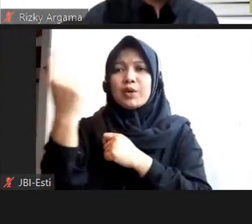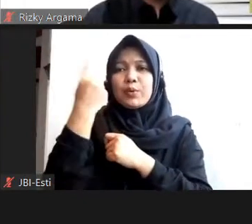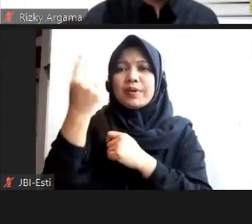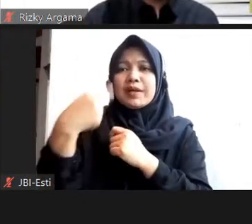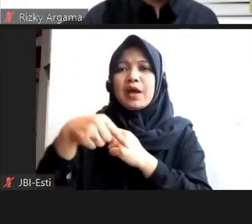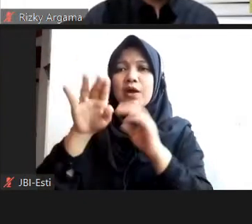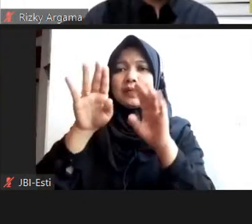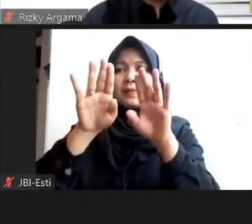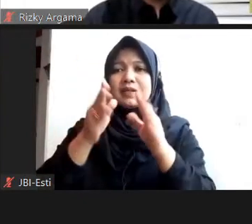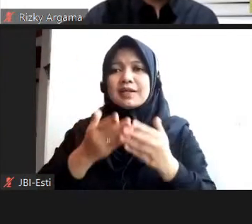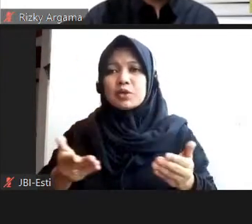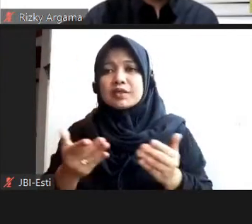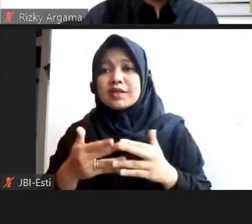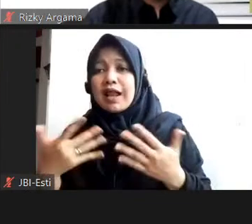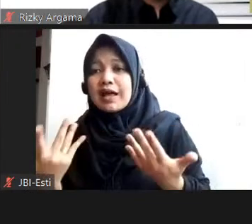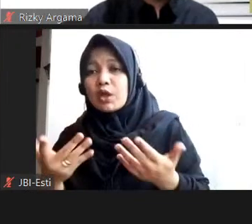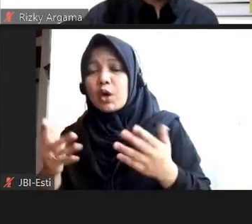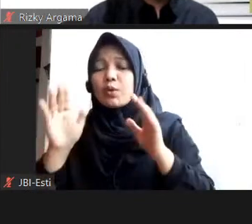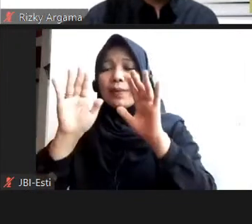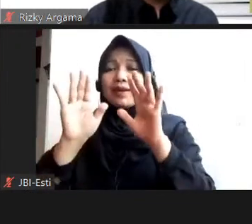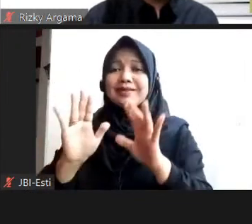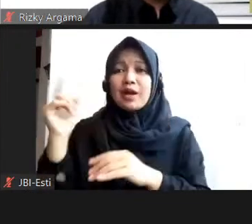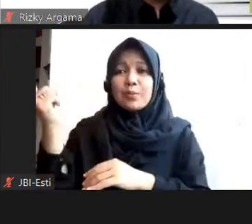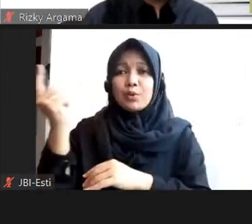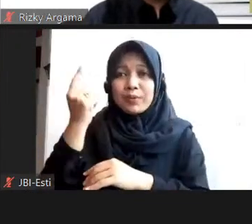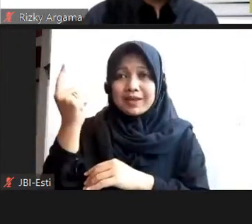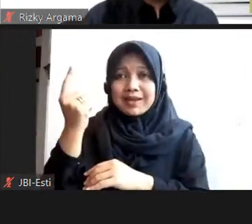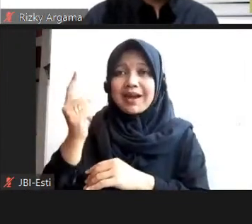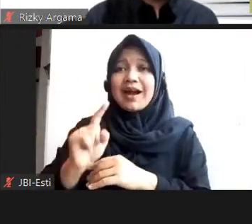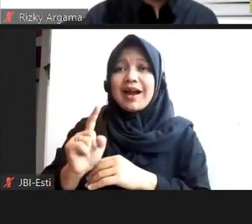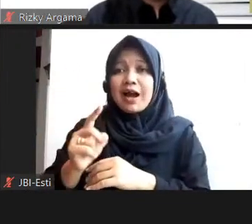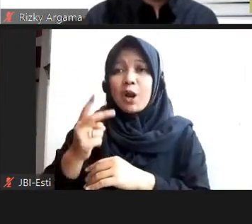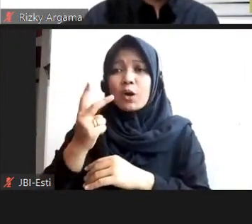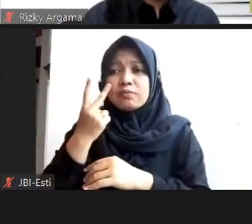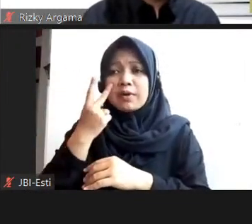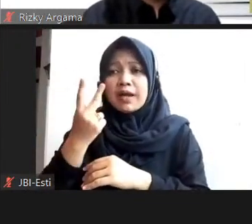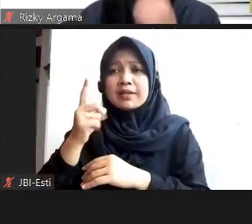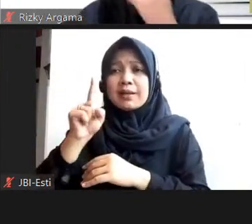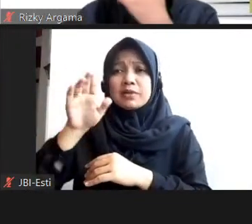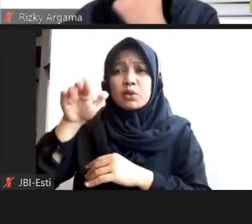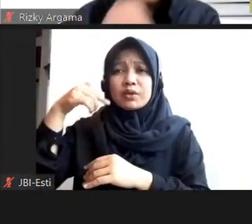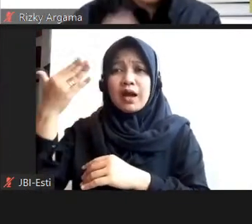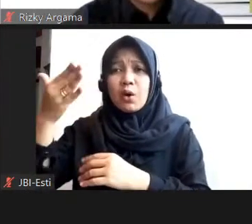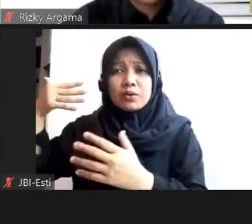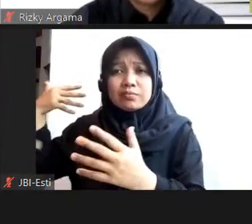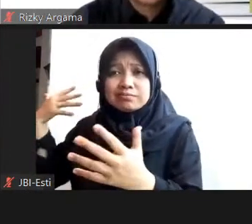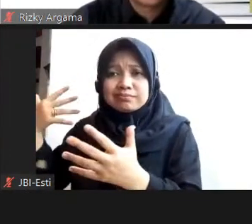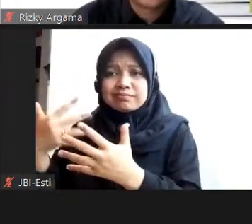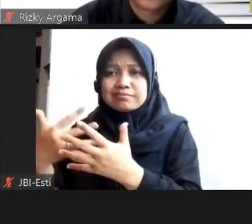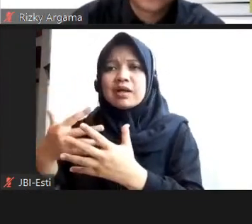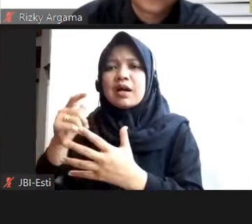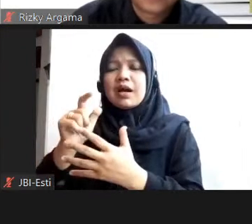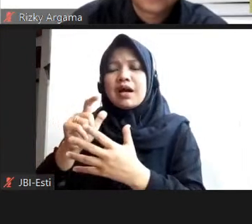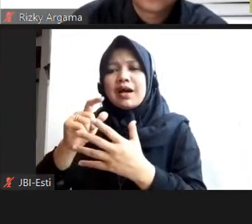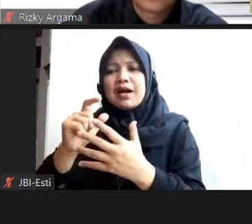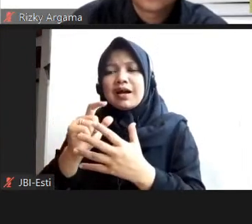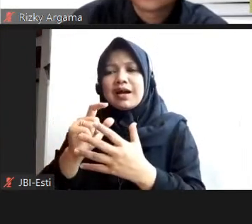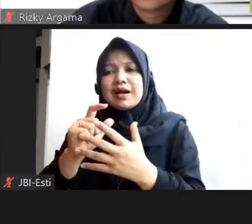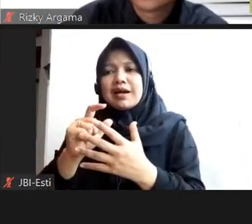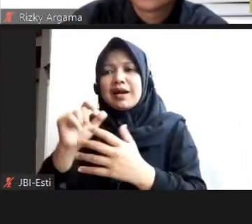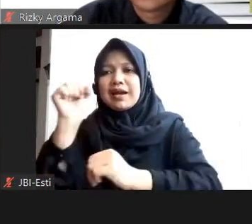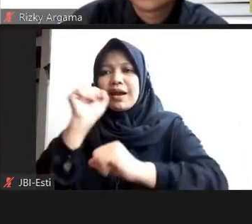sosial. Kalau melihat ke satu tahun kebelakangan, banyak sekali respon-respon dari